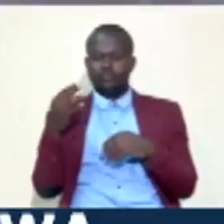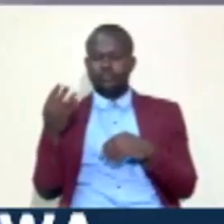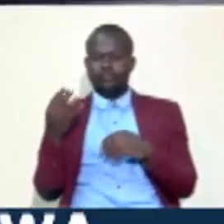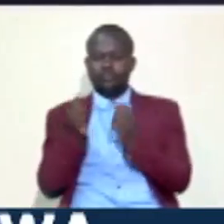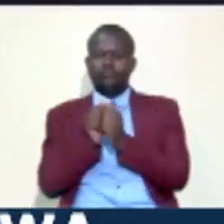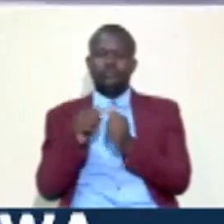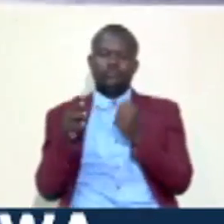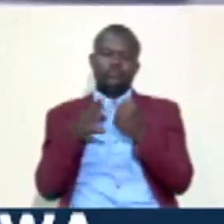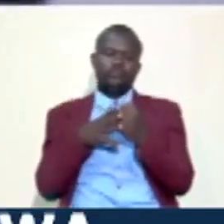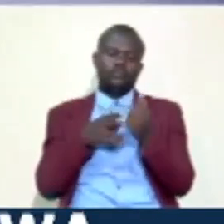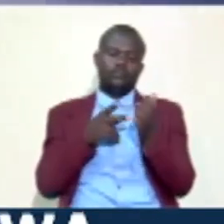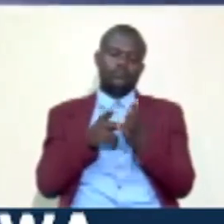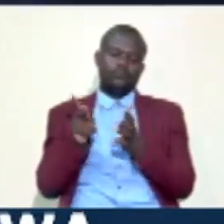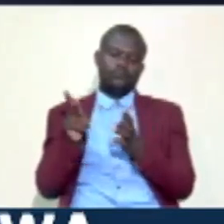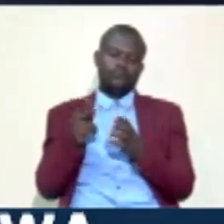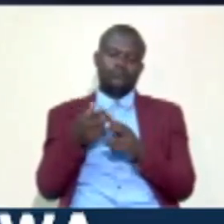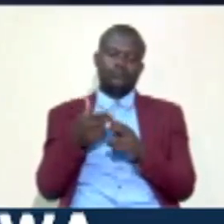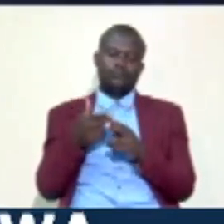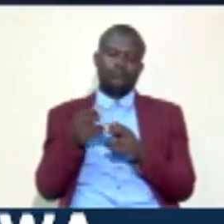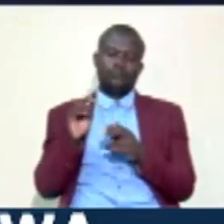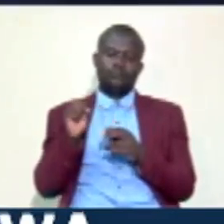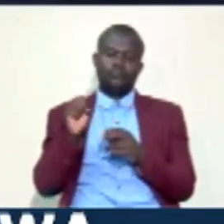1,105,119, abishyuye ni